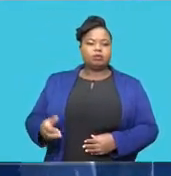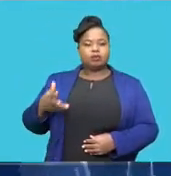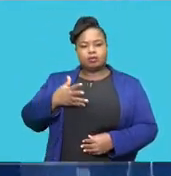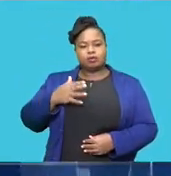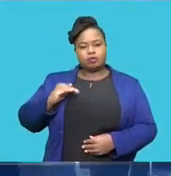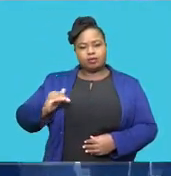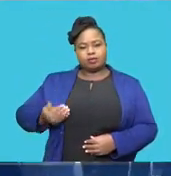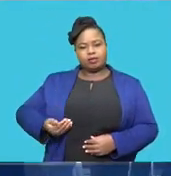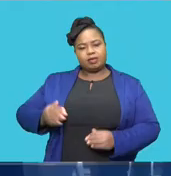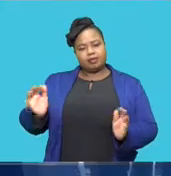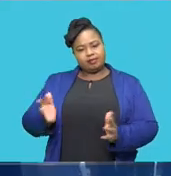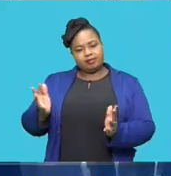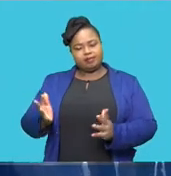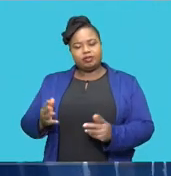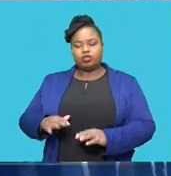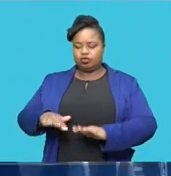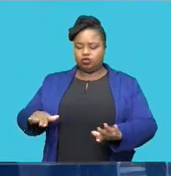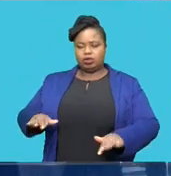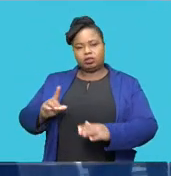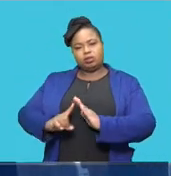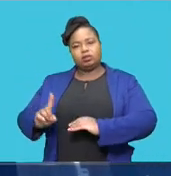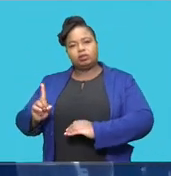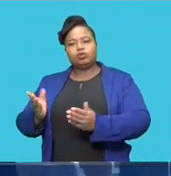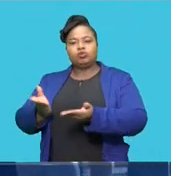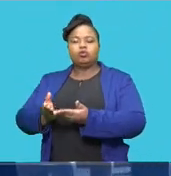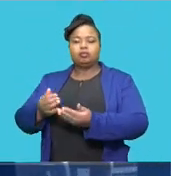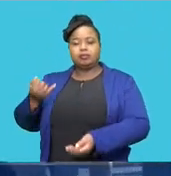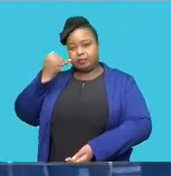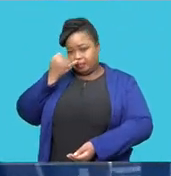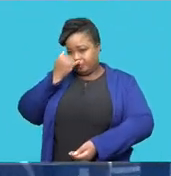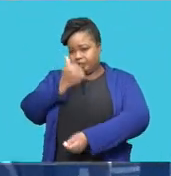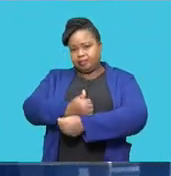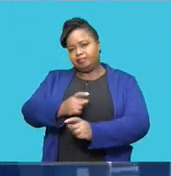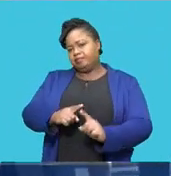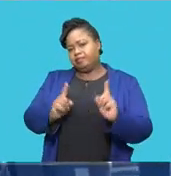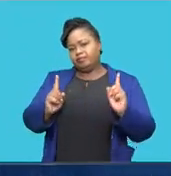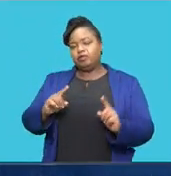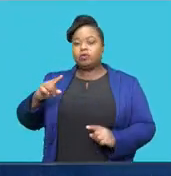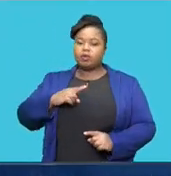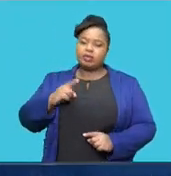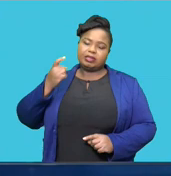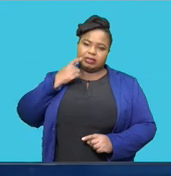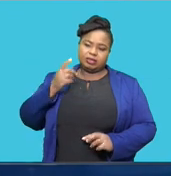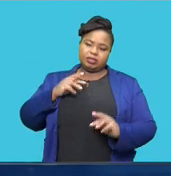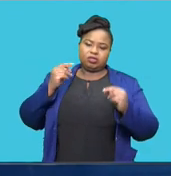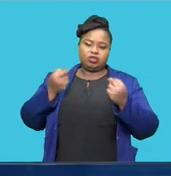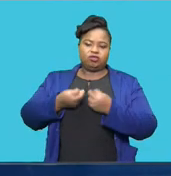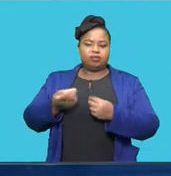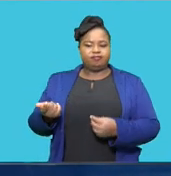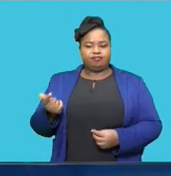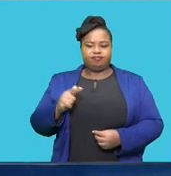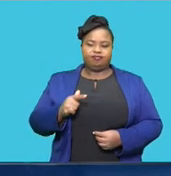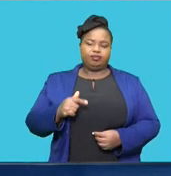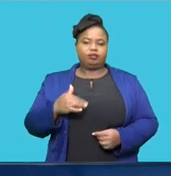esikoleni. Kids must stay away from drugs, substance abuse. So that sizokwazi ukuba i-nation enhle